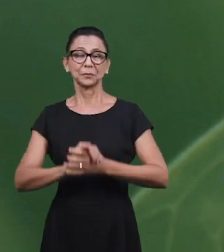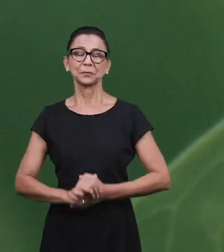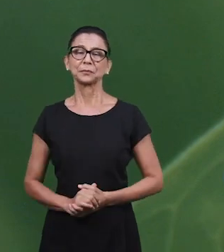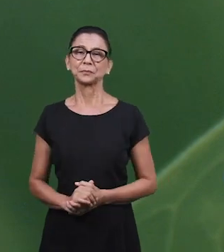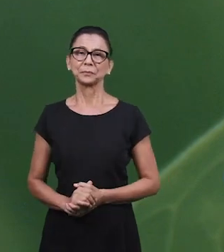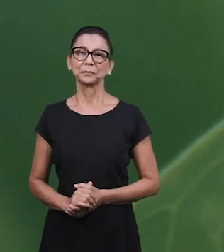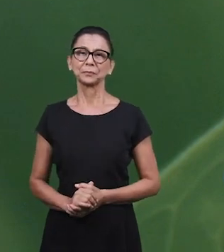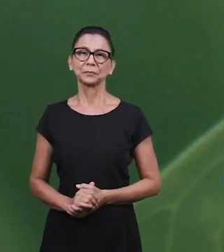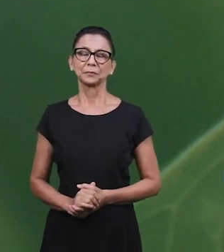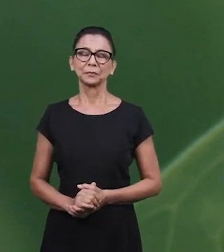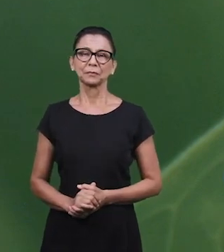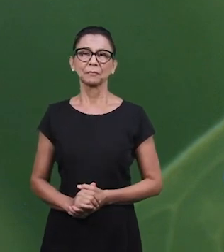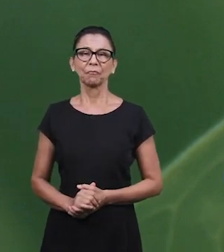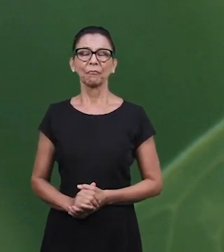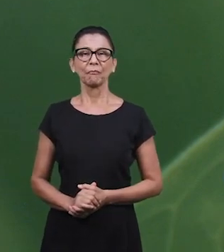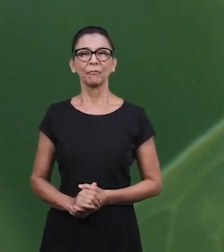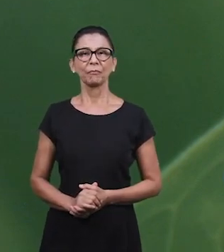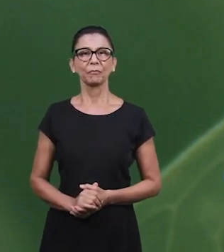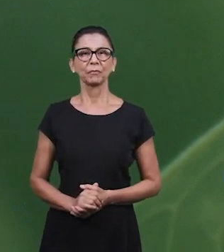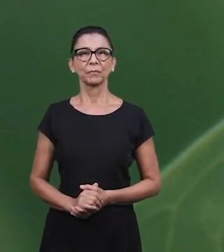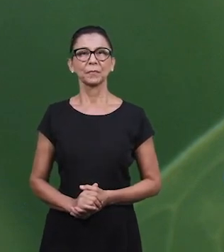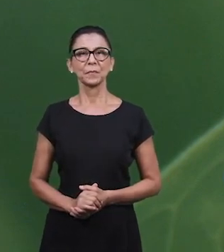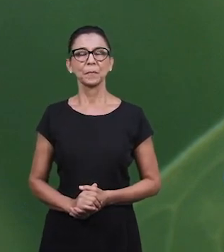séquence, nous allons